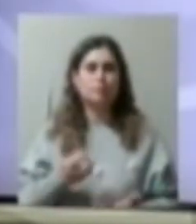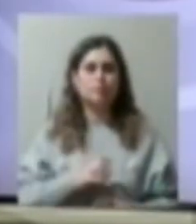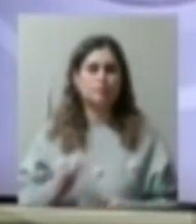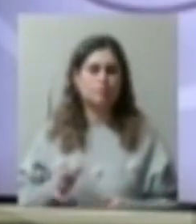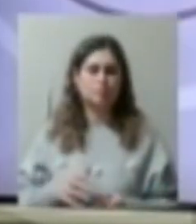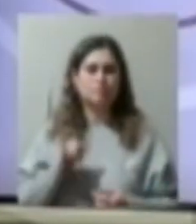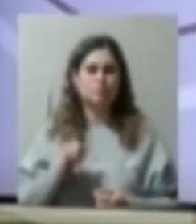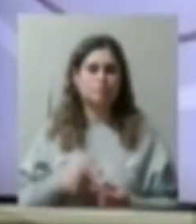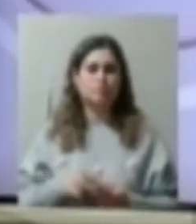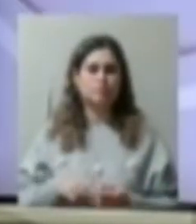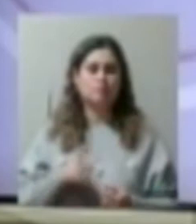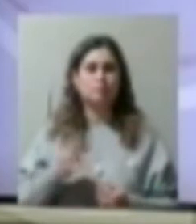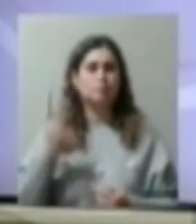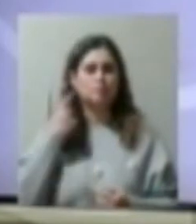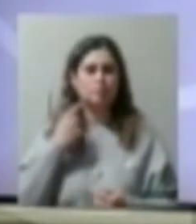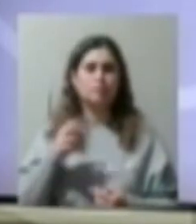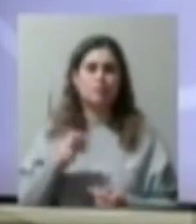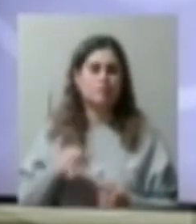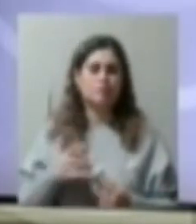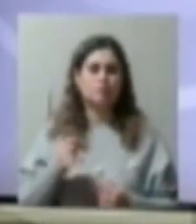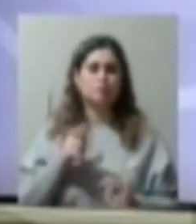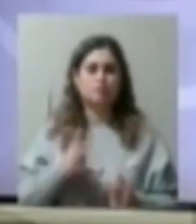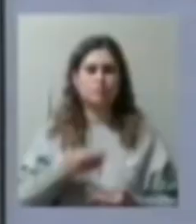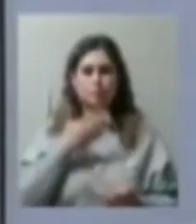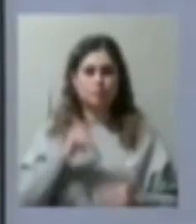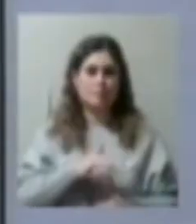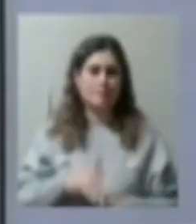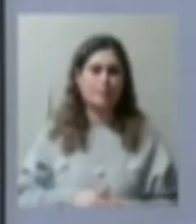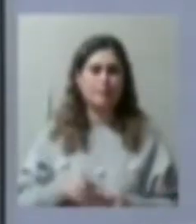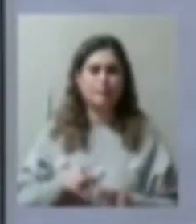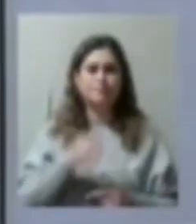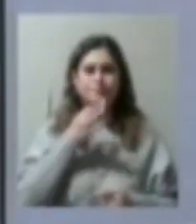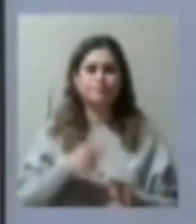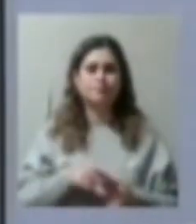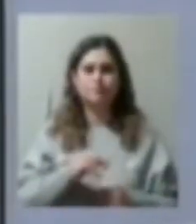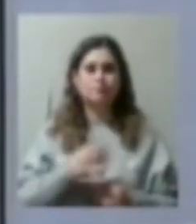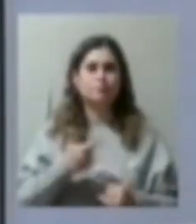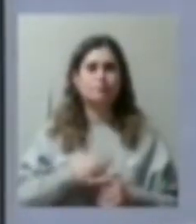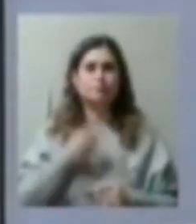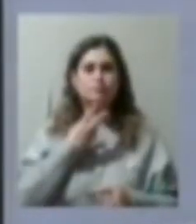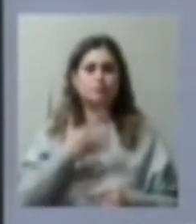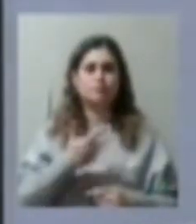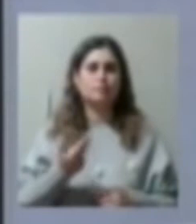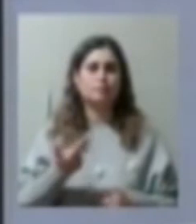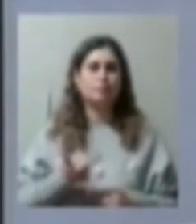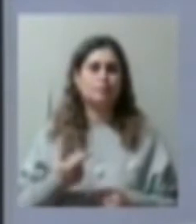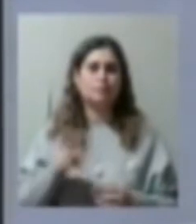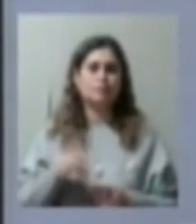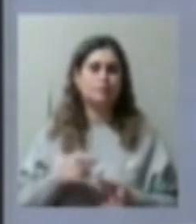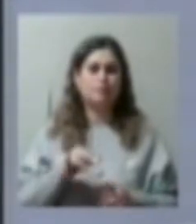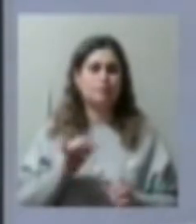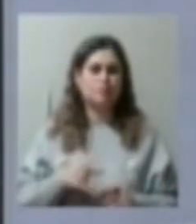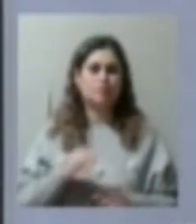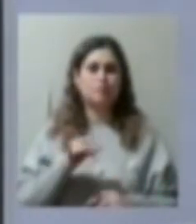Він, так скажімо, на слуху, але ще не вступив у дію. Ви таки сказали, дуже смішний штраф, 51 гривня. Так. Хіба він може стимулювати,